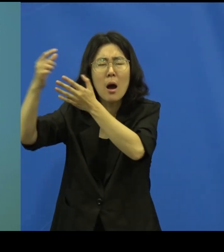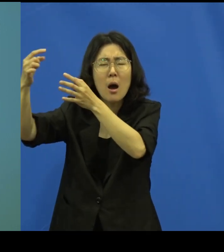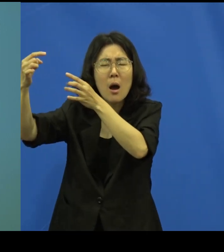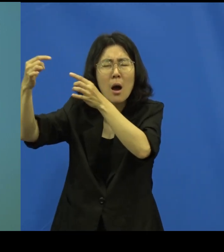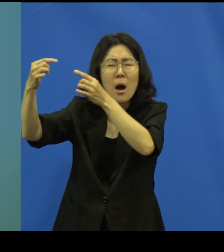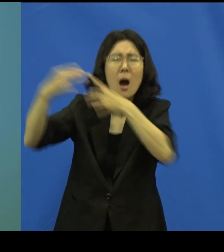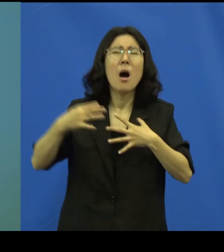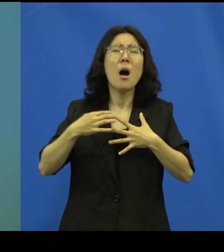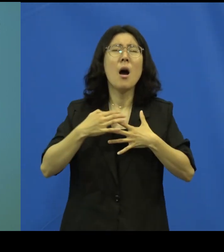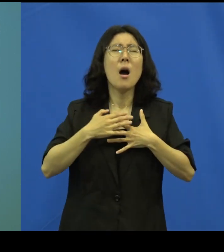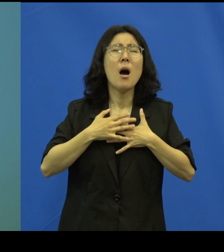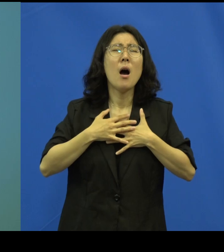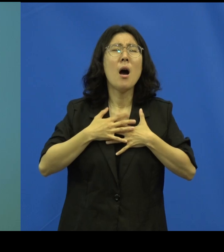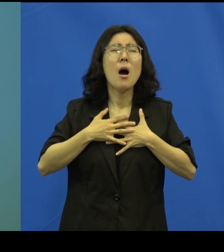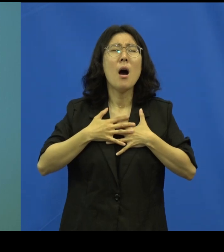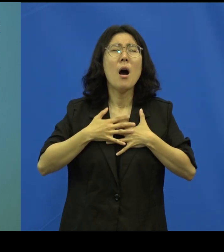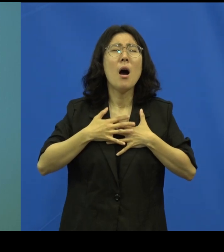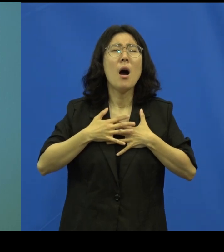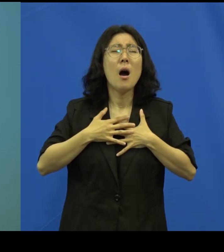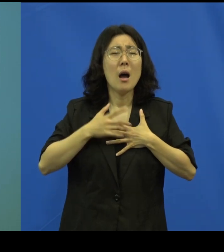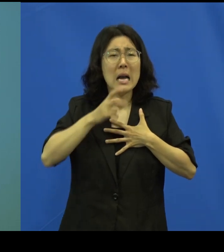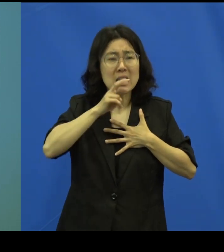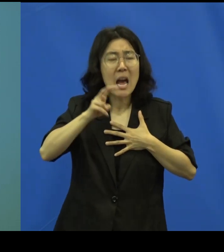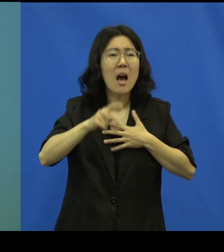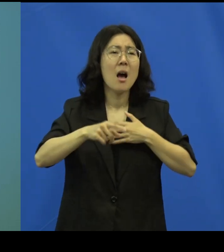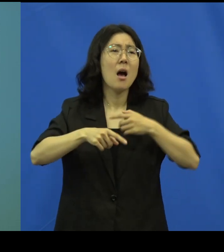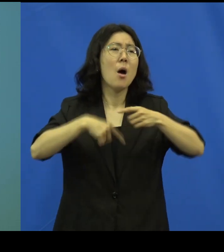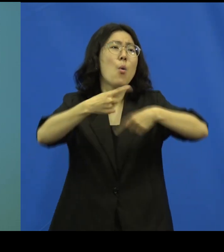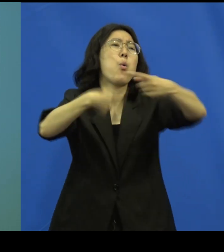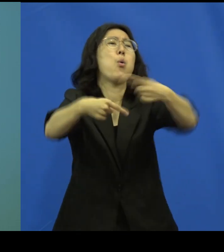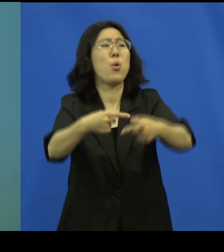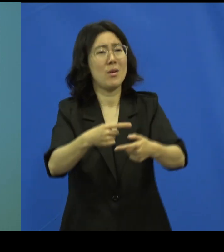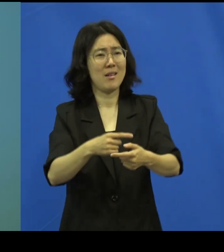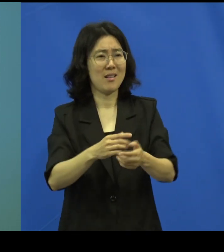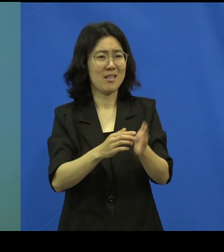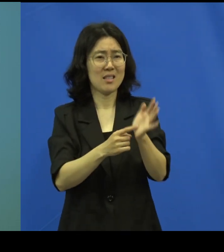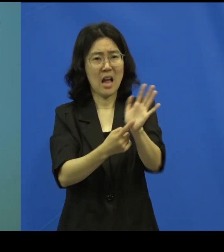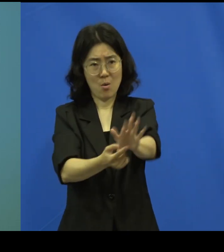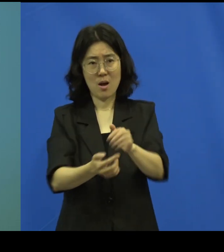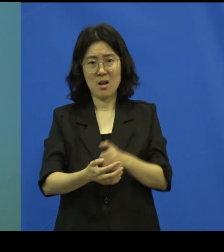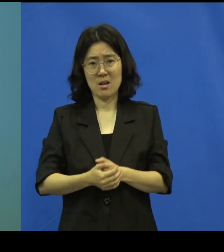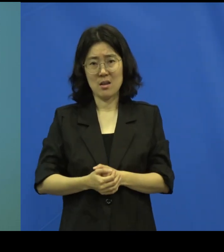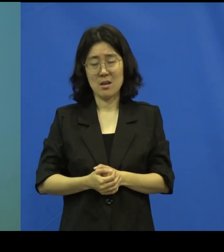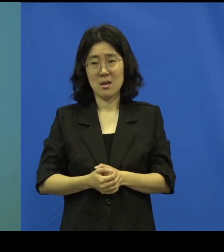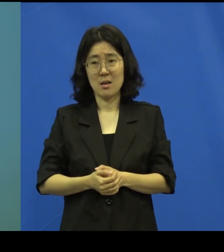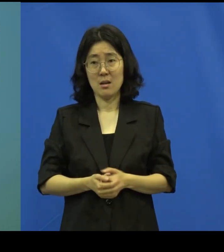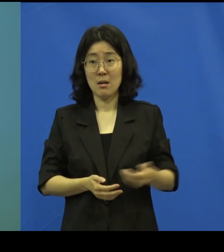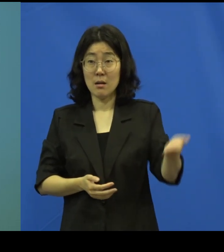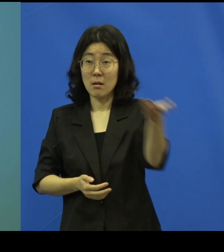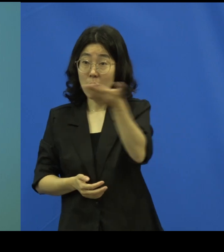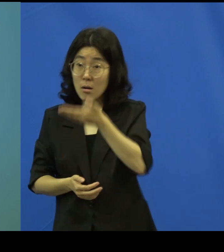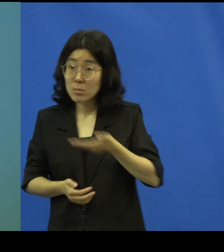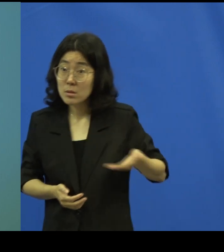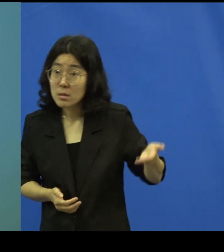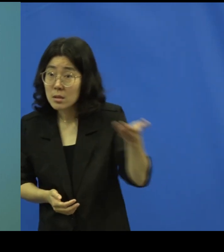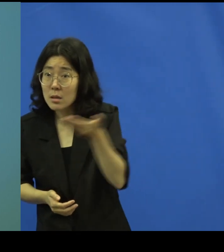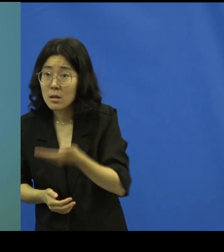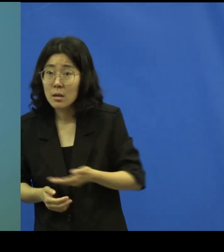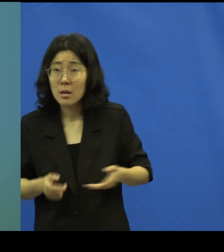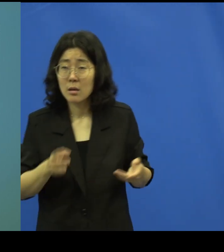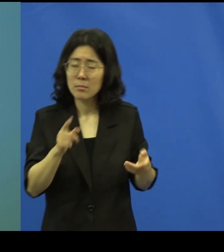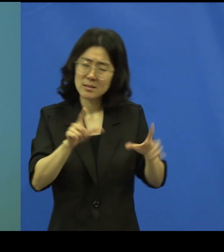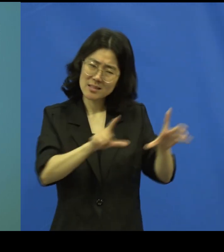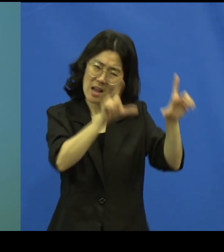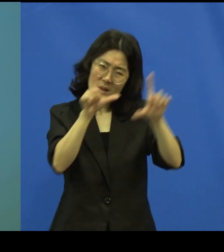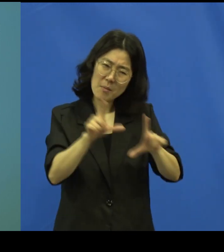여러분, 죄를 짓고 죄책감이 찾아와서 내가 좀 뭔가 디프레스가 되고 할 때는 뭘 해야 돼요? 어린 양 예수를 찬양하셔야